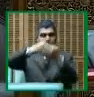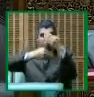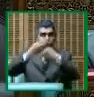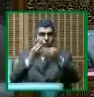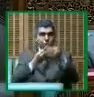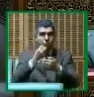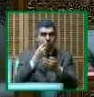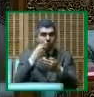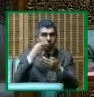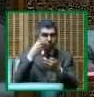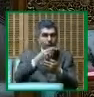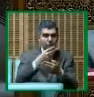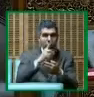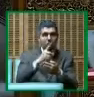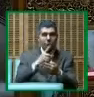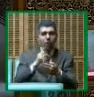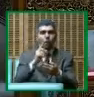ديكسبيرتيز،